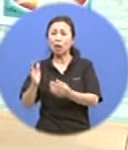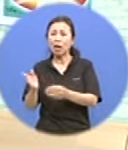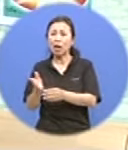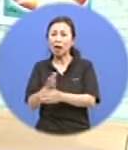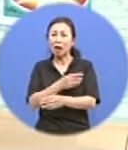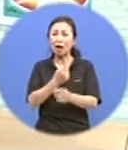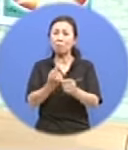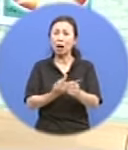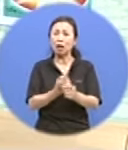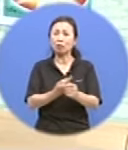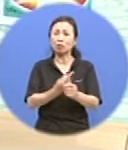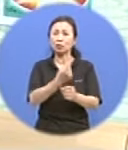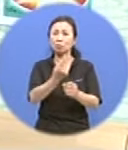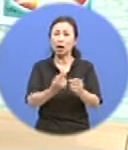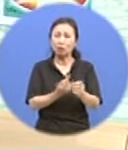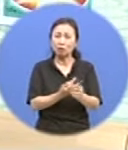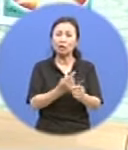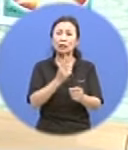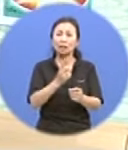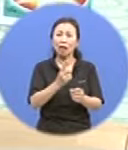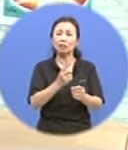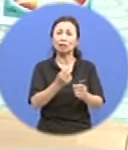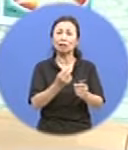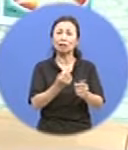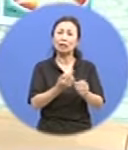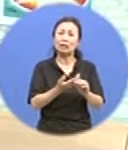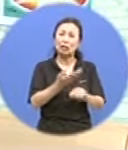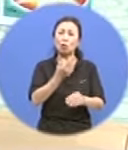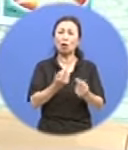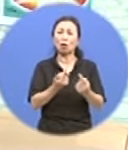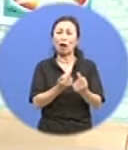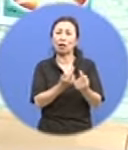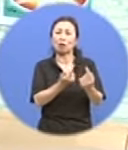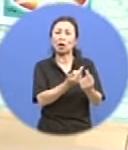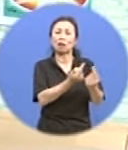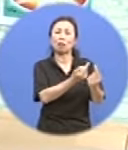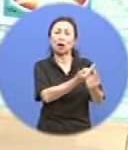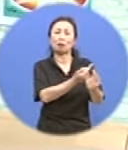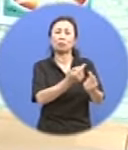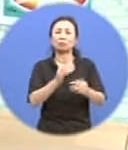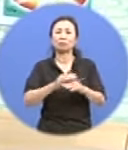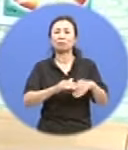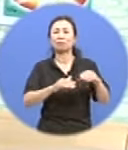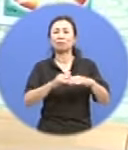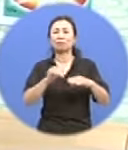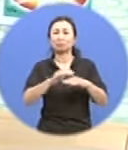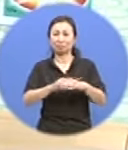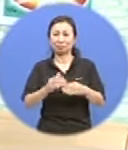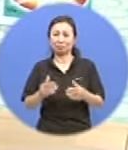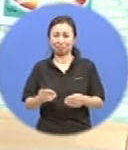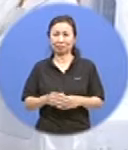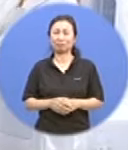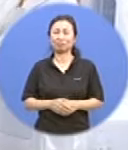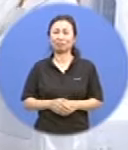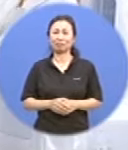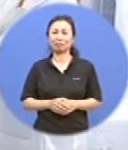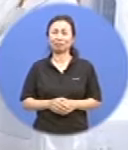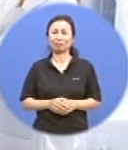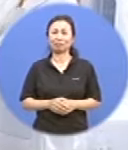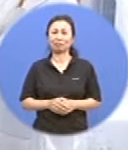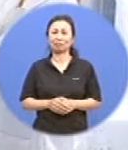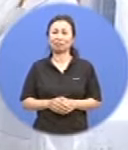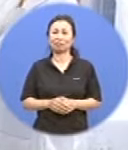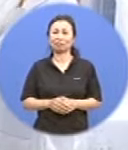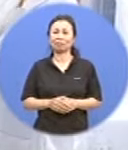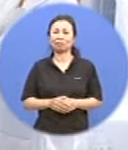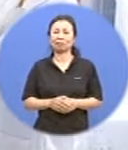年に1回以上の改良を積み重ねてるんですね。 1年に1回、 ですからこうあるレベルまで一気に飛んで、 それから改良を積